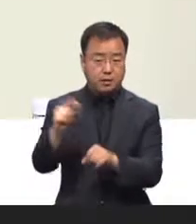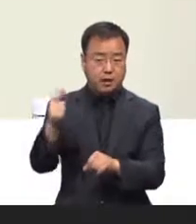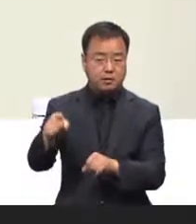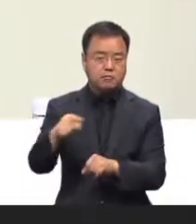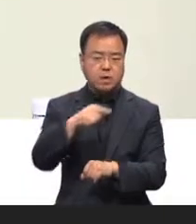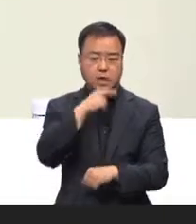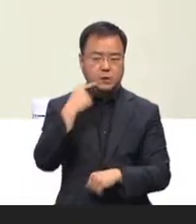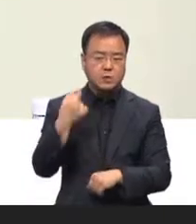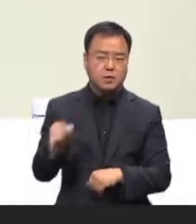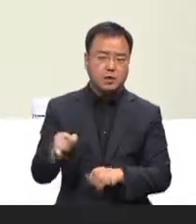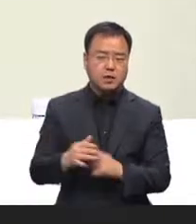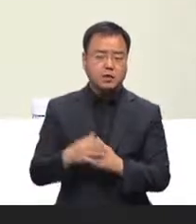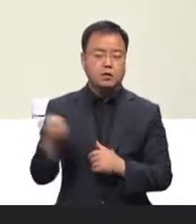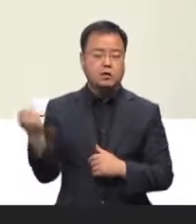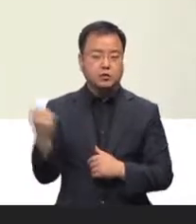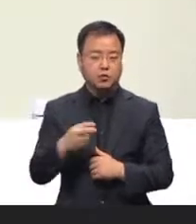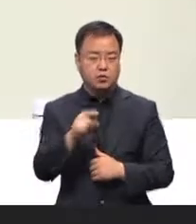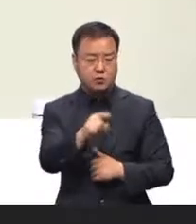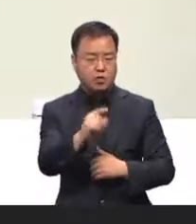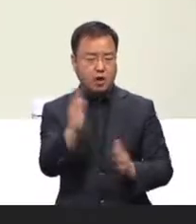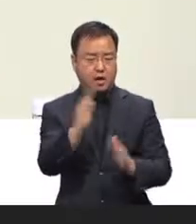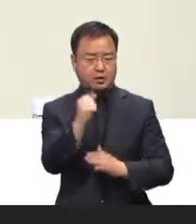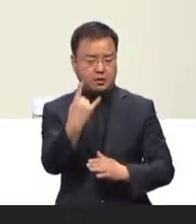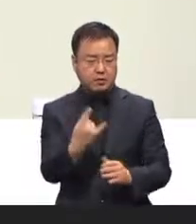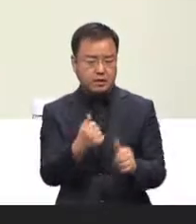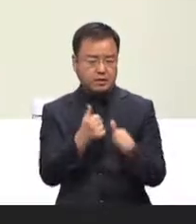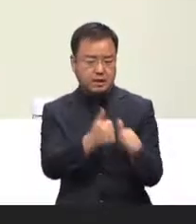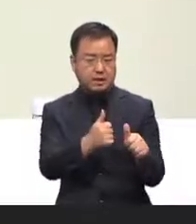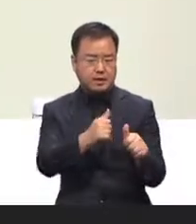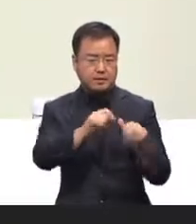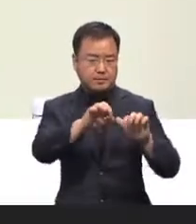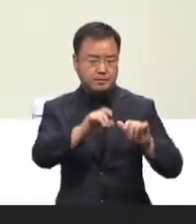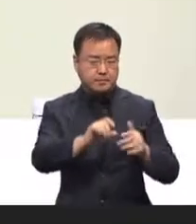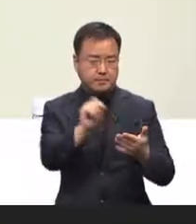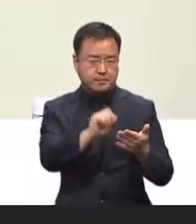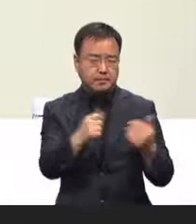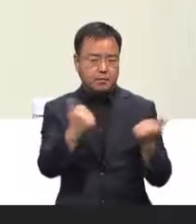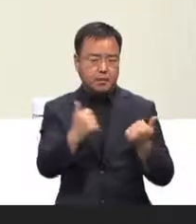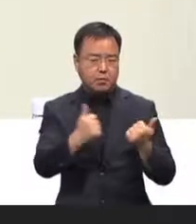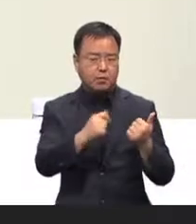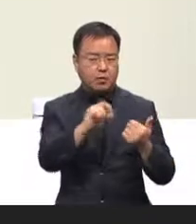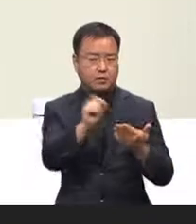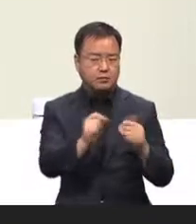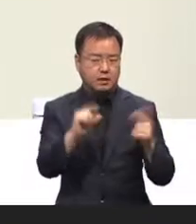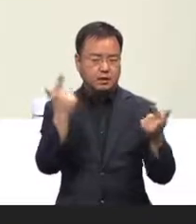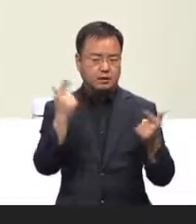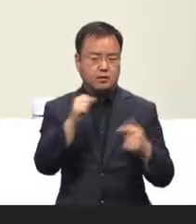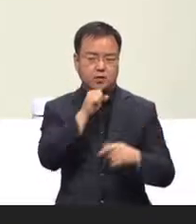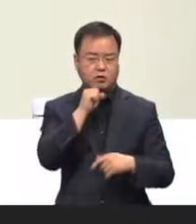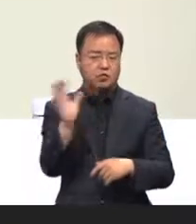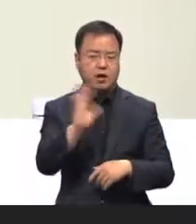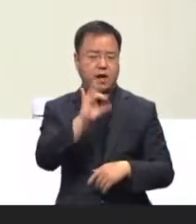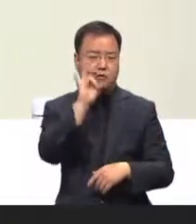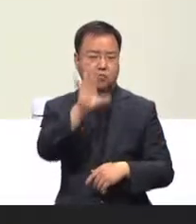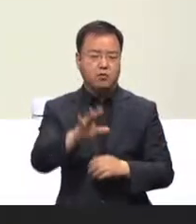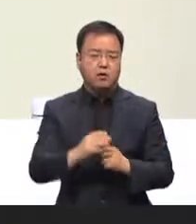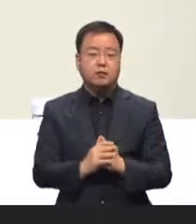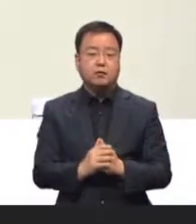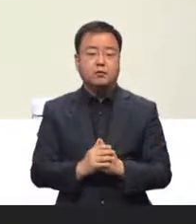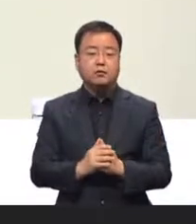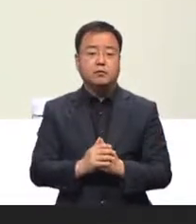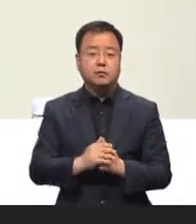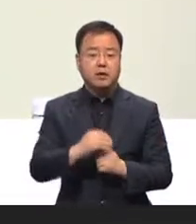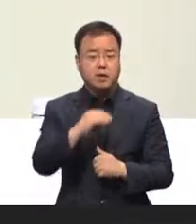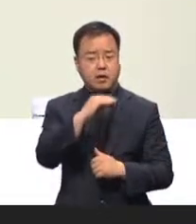감점이야. 너 학생에 따라가서 간담회한 거 회의록 안 꾸몄지? 감점이 점수 못 얻어. 제대로